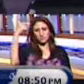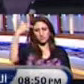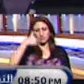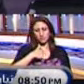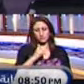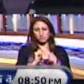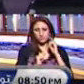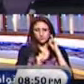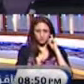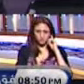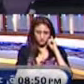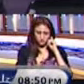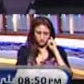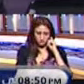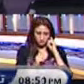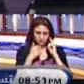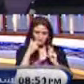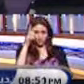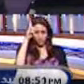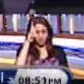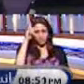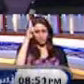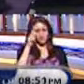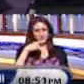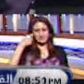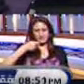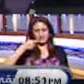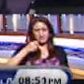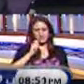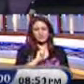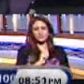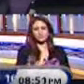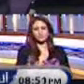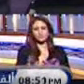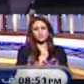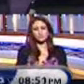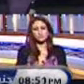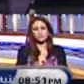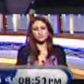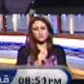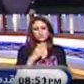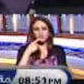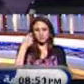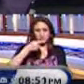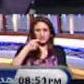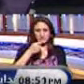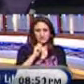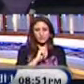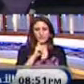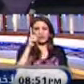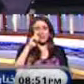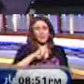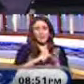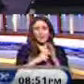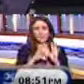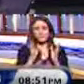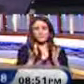الأستاذ محمد الشامي مدير صحيفة الأخبار بالمنوفية. أستاذ محمد أهلا بك. أنت خير يا دكتور عمرو. الله يخليك. إيه الأوضاع عند حضرتك